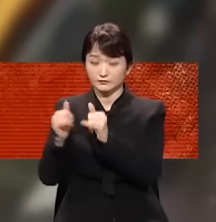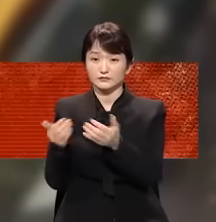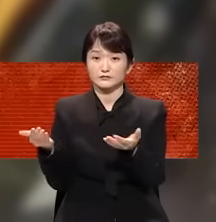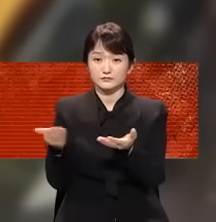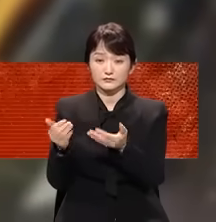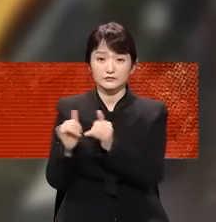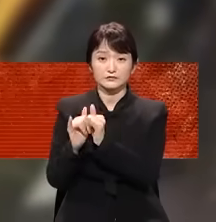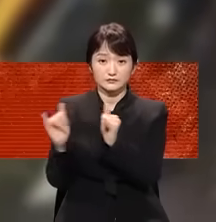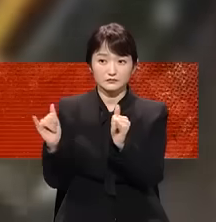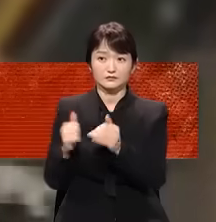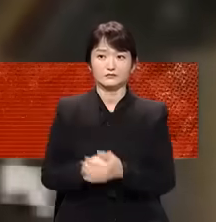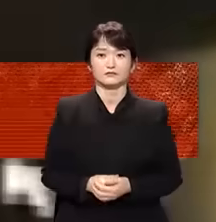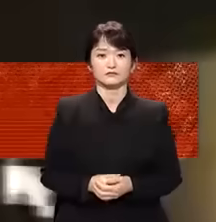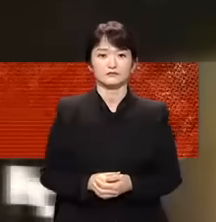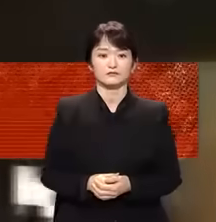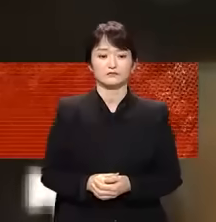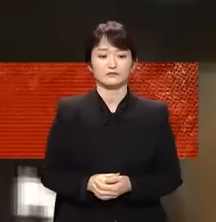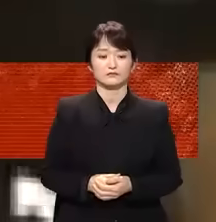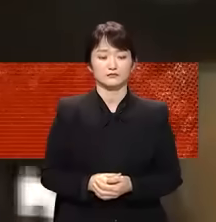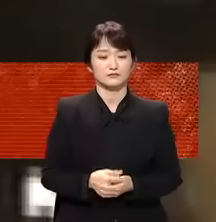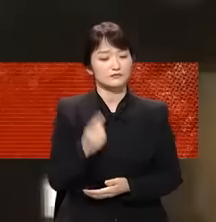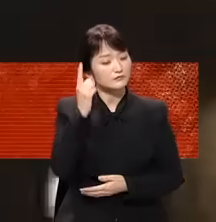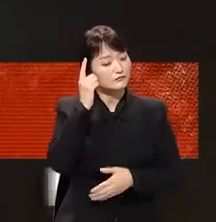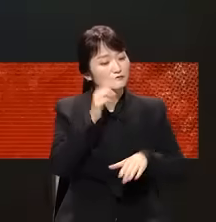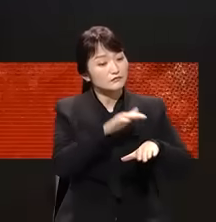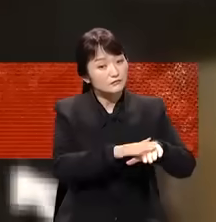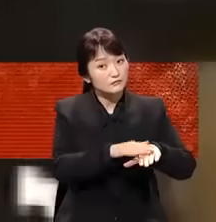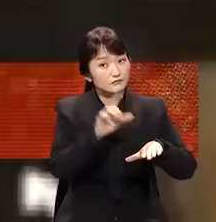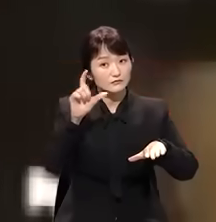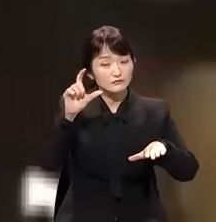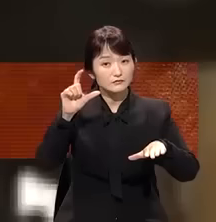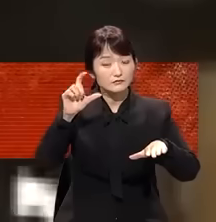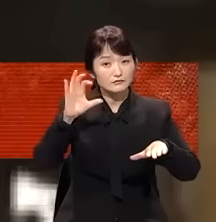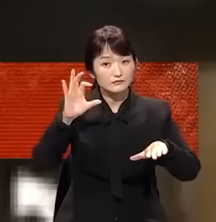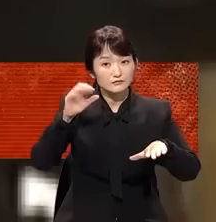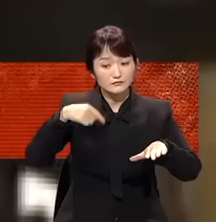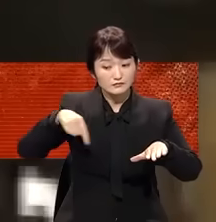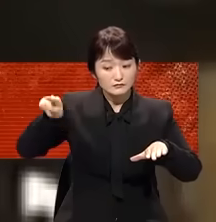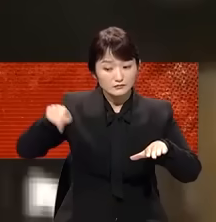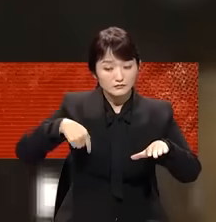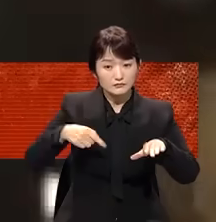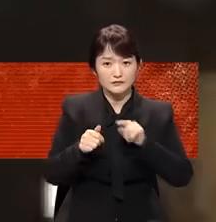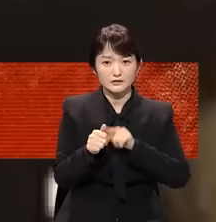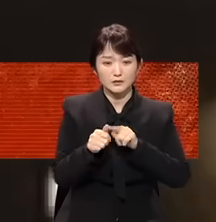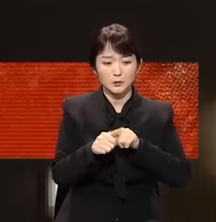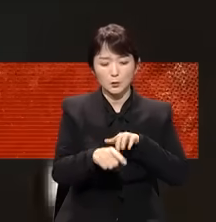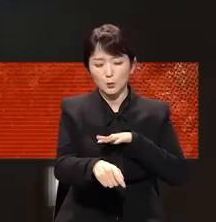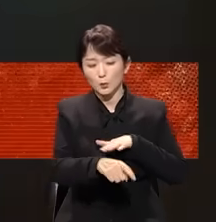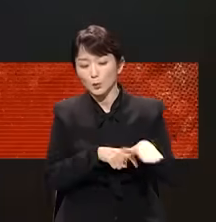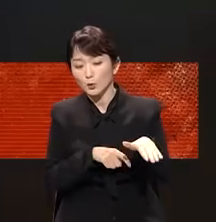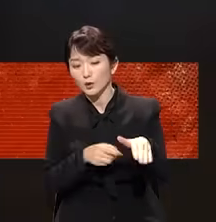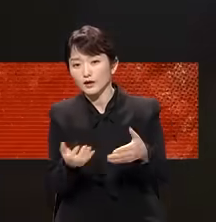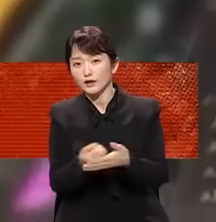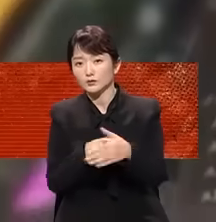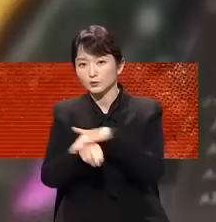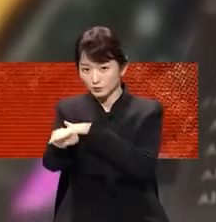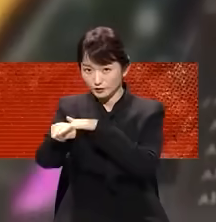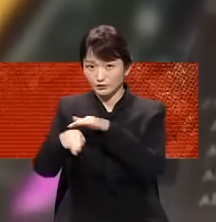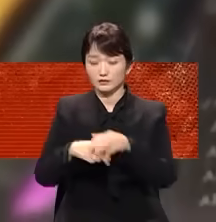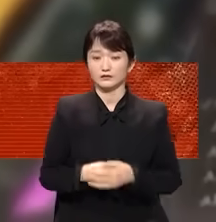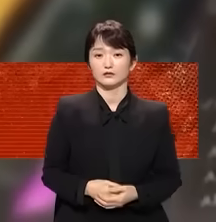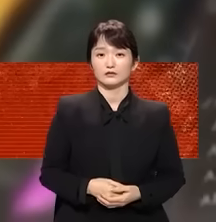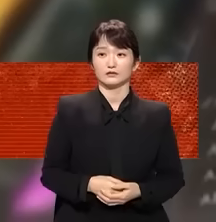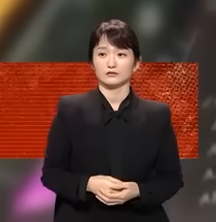잠시 휴대 전화를 놓고 화장실에 다녀온 사이에 저 사람이 저렇게 휴대전화를 슬쩍하고 나간 겁니다